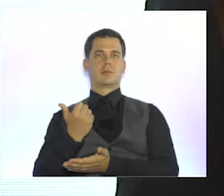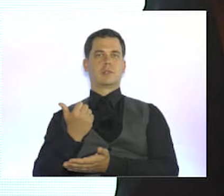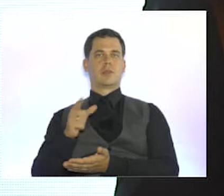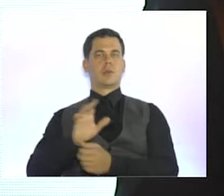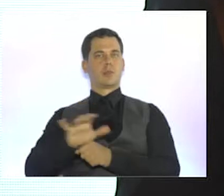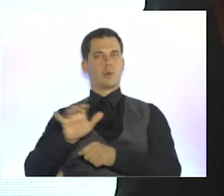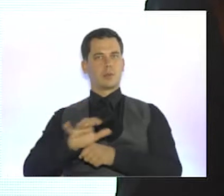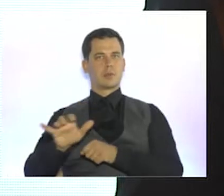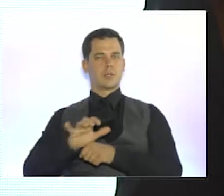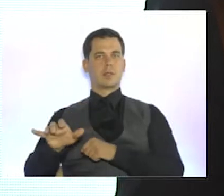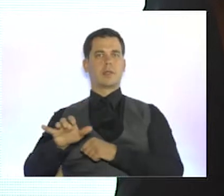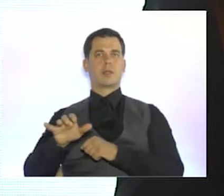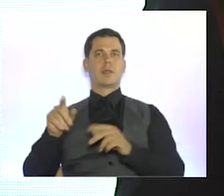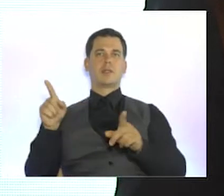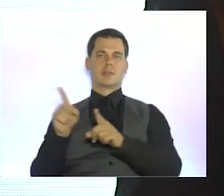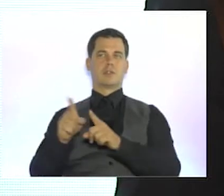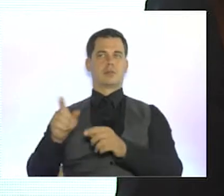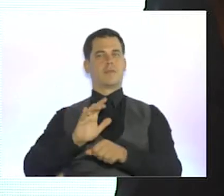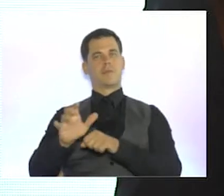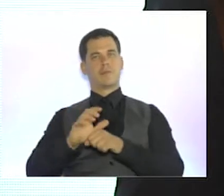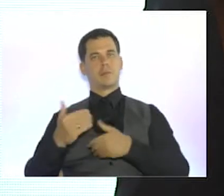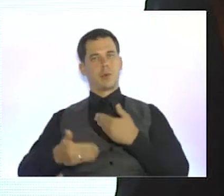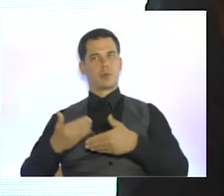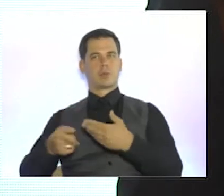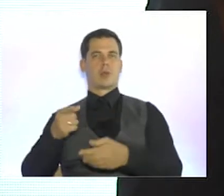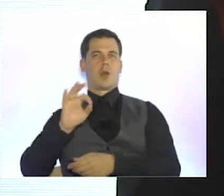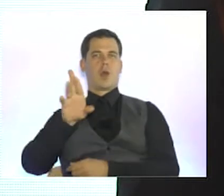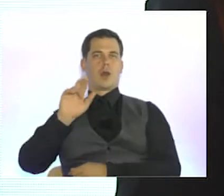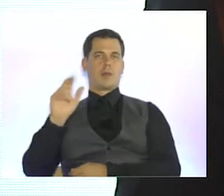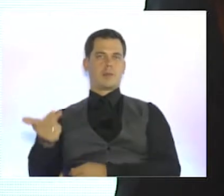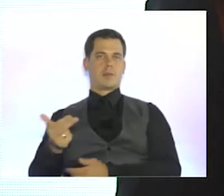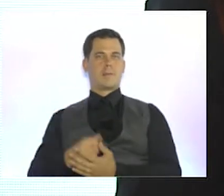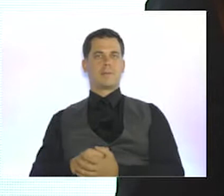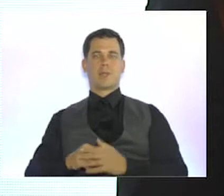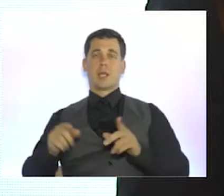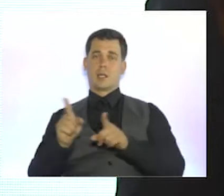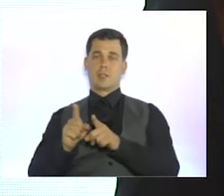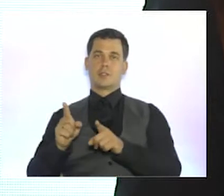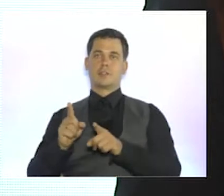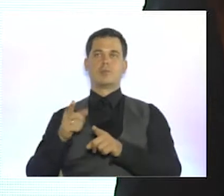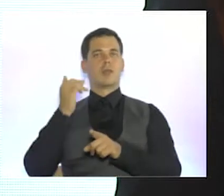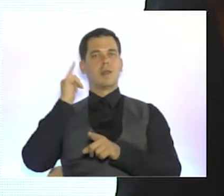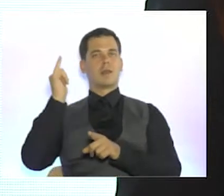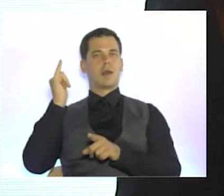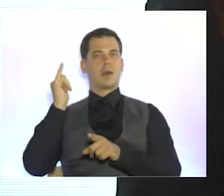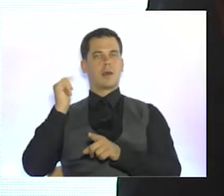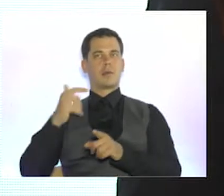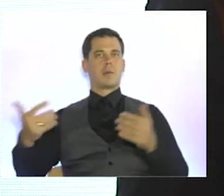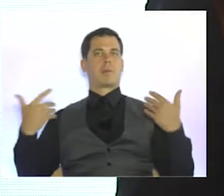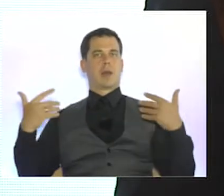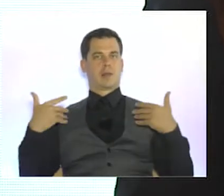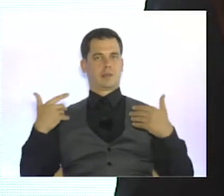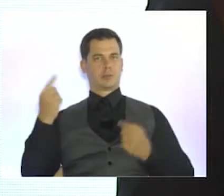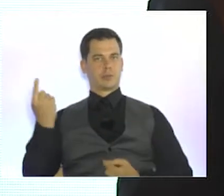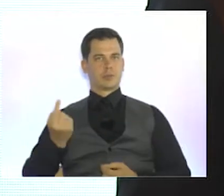produkty, które wytwarza Orlen. Natomiast ideą parków